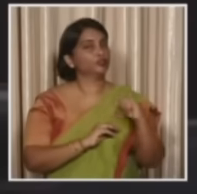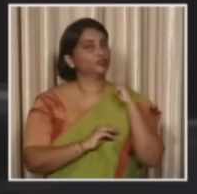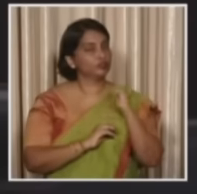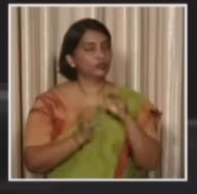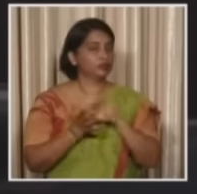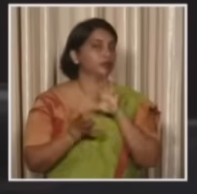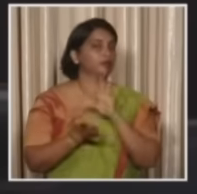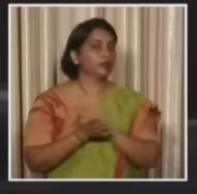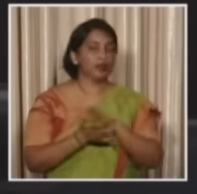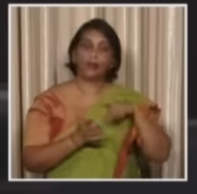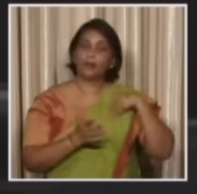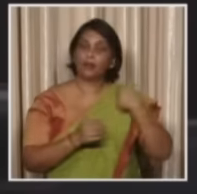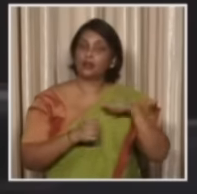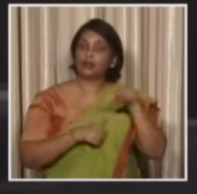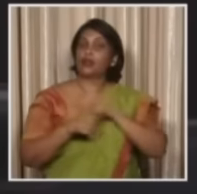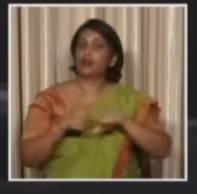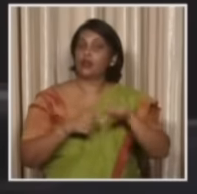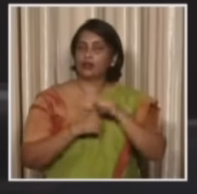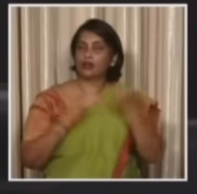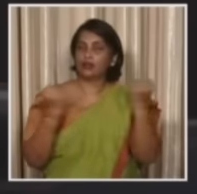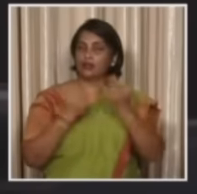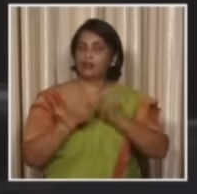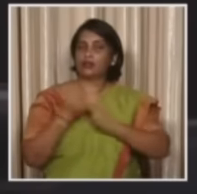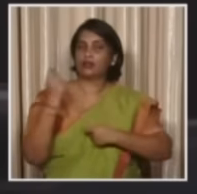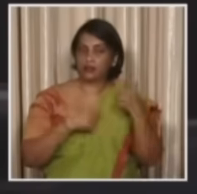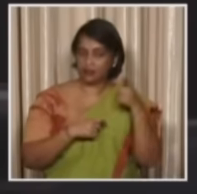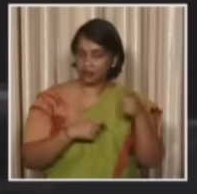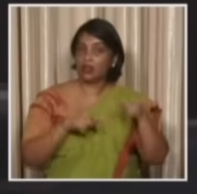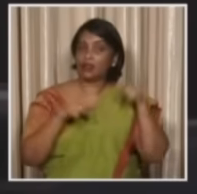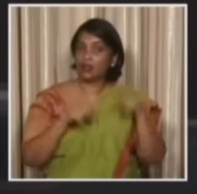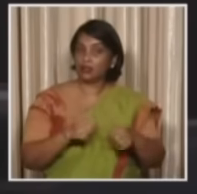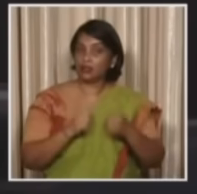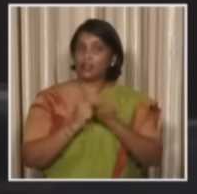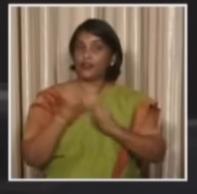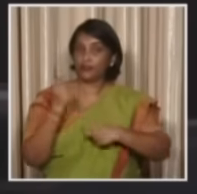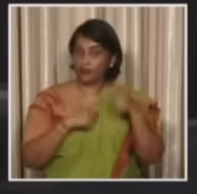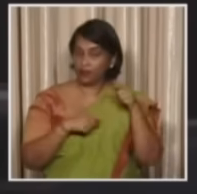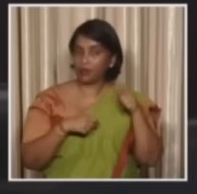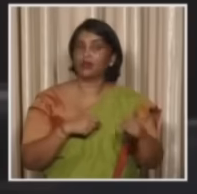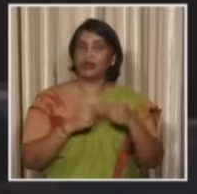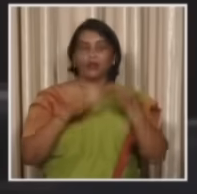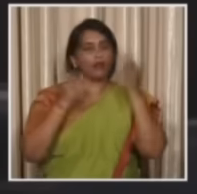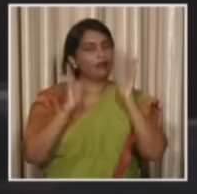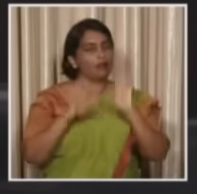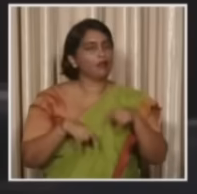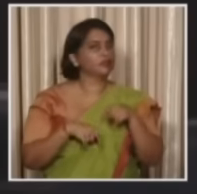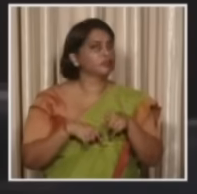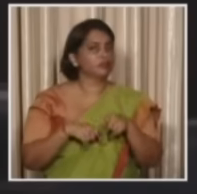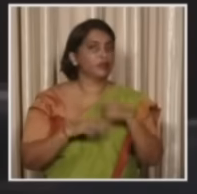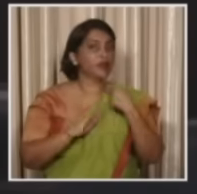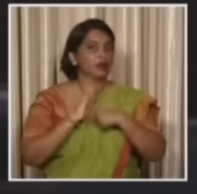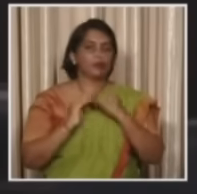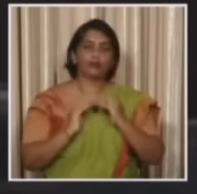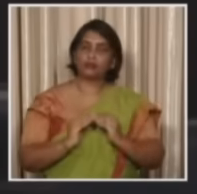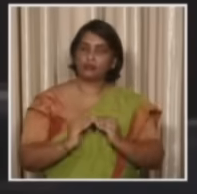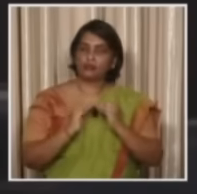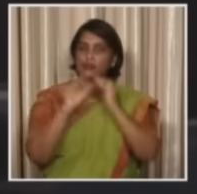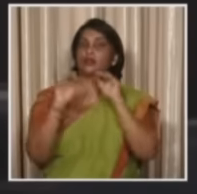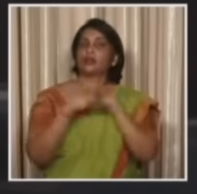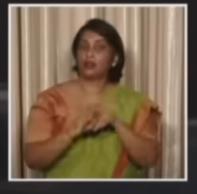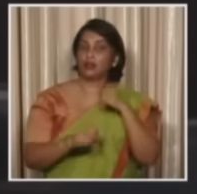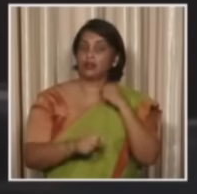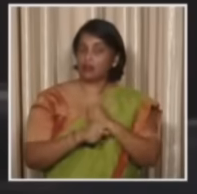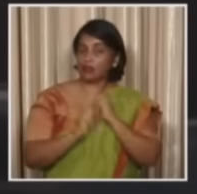තියෙන ප්‍රධානායතන කුණු කොල්ලට විකුණල දාන එක. අද එහෙම විකුණලා අවසාන වෙලා තියෙන්නේ රට ගොඩනගන්න මැදිහත්වෙච්ච අපේ